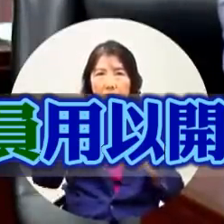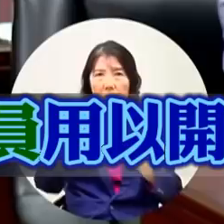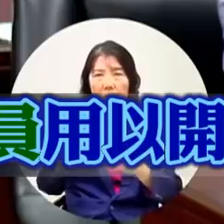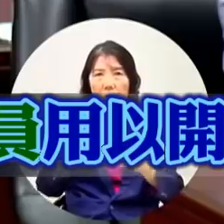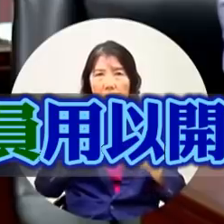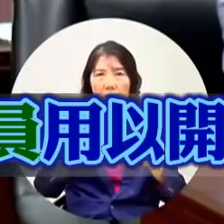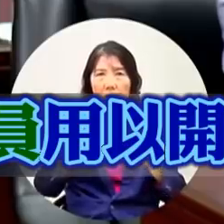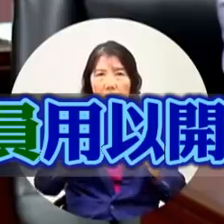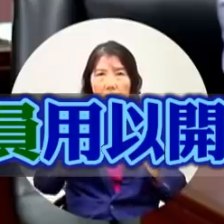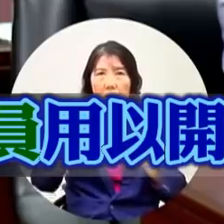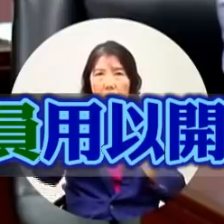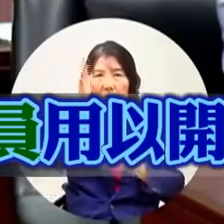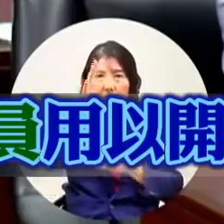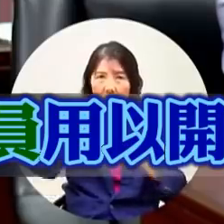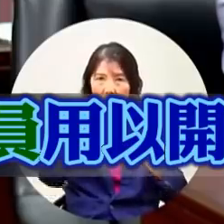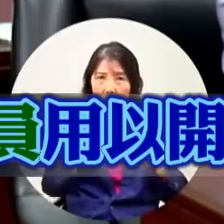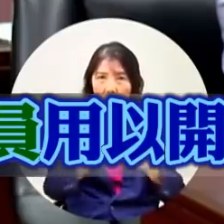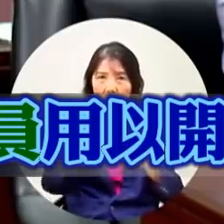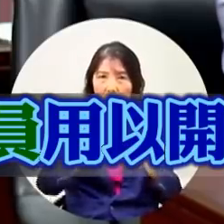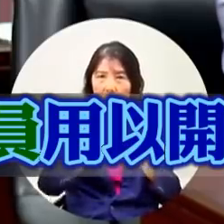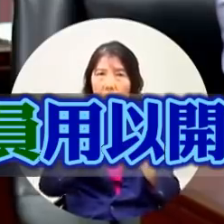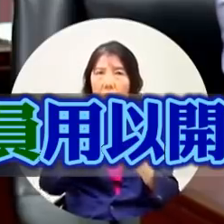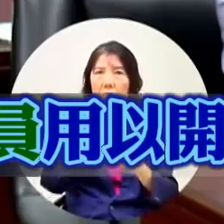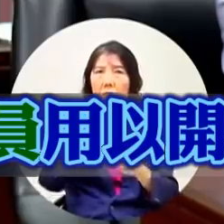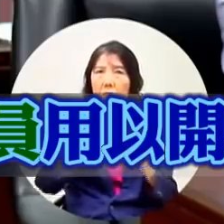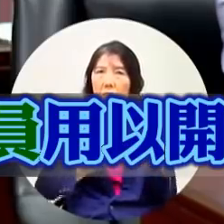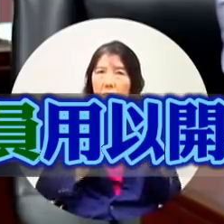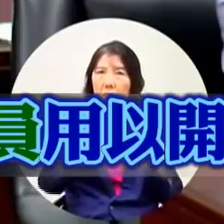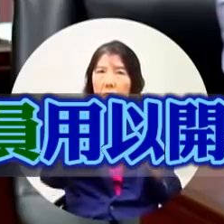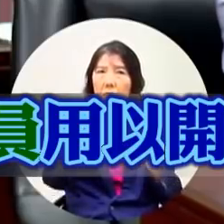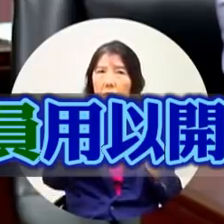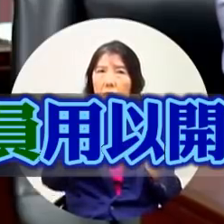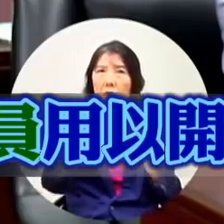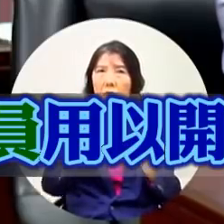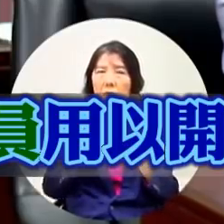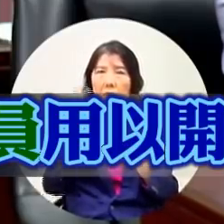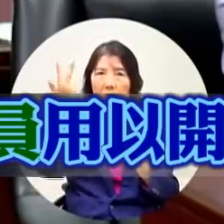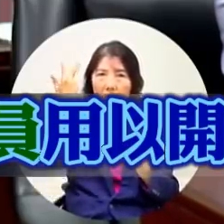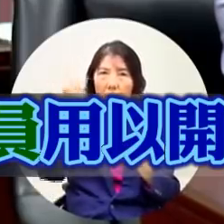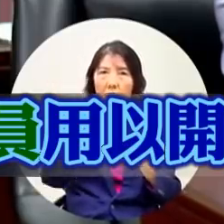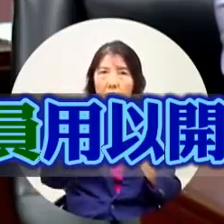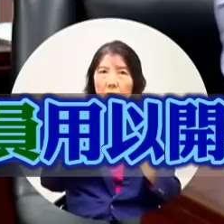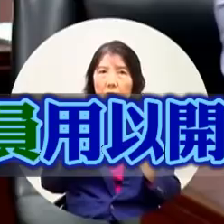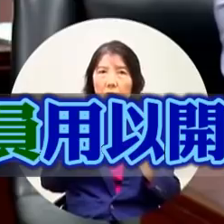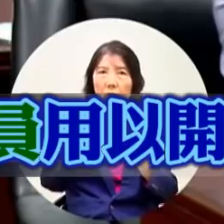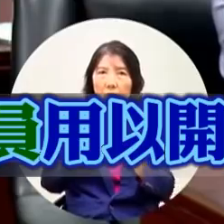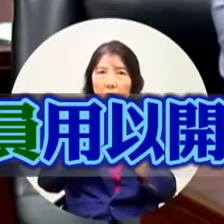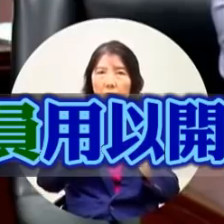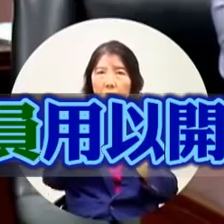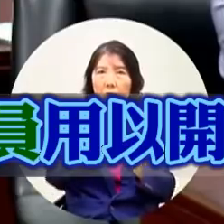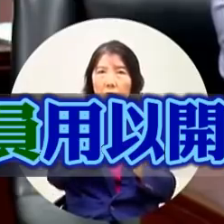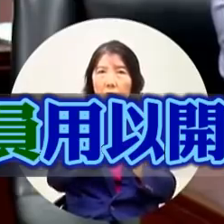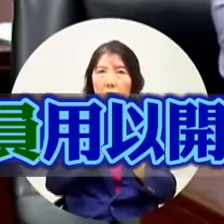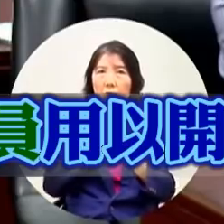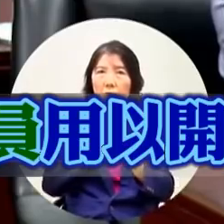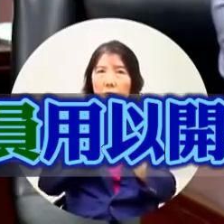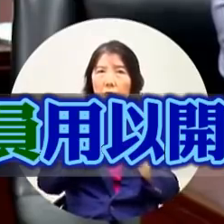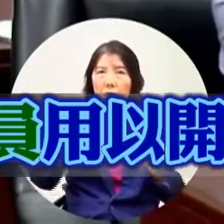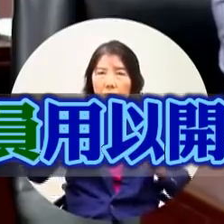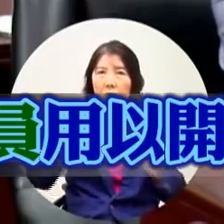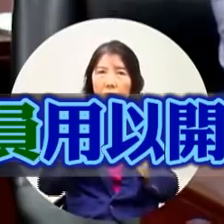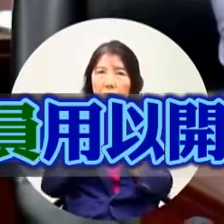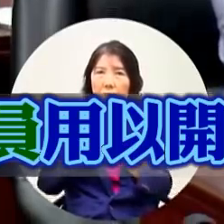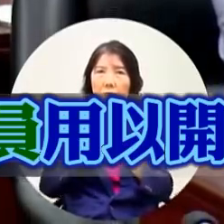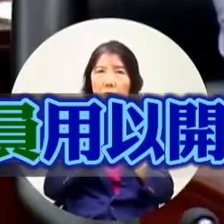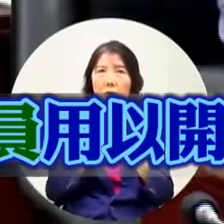政团队。那我想我简单讲两件事。第一件事呢，上个礼拜在我的总咨询跟这个康玉成议员的咨